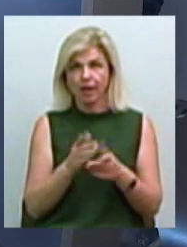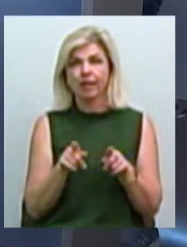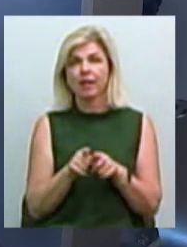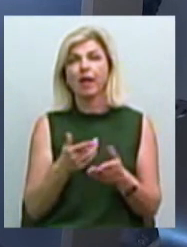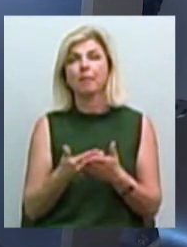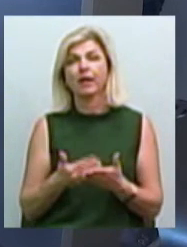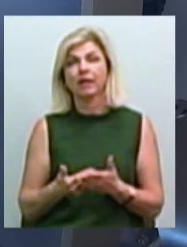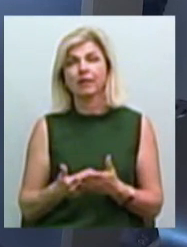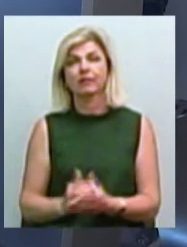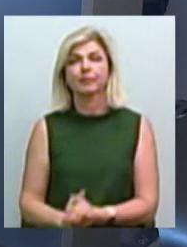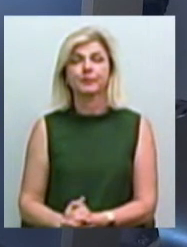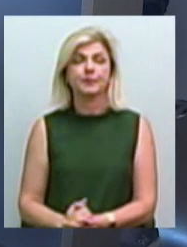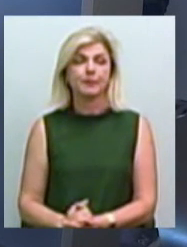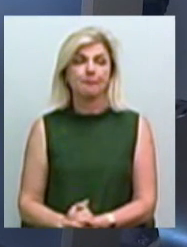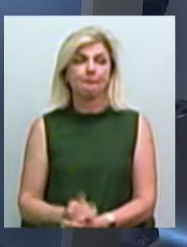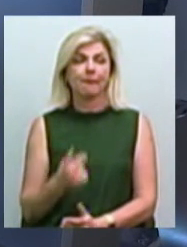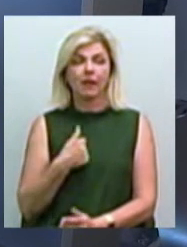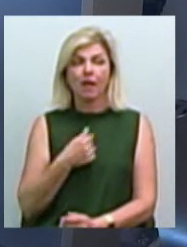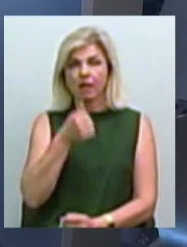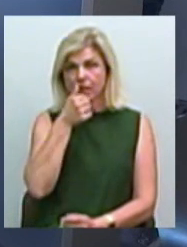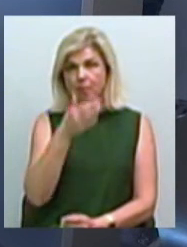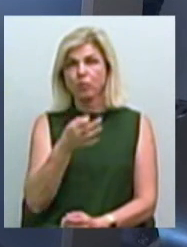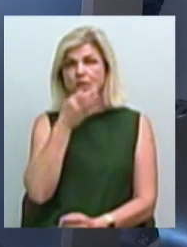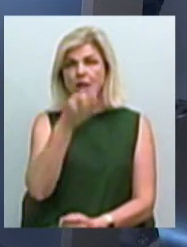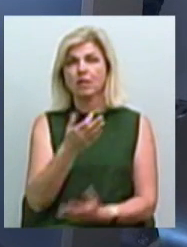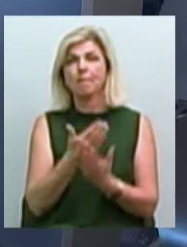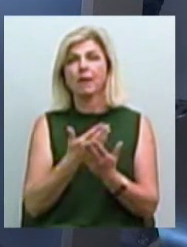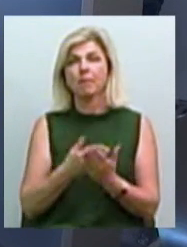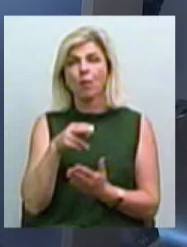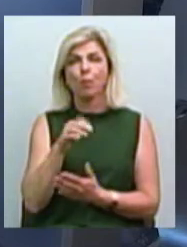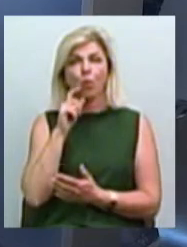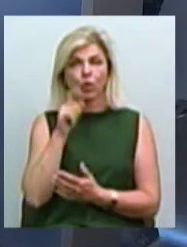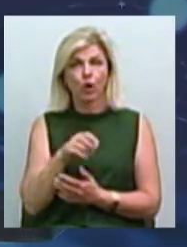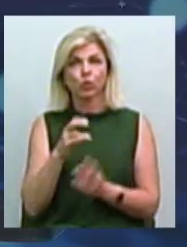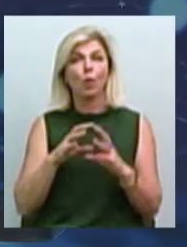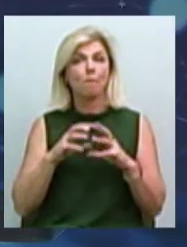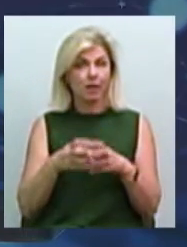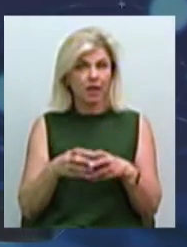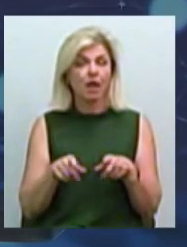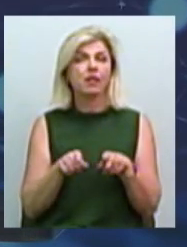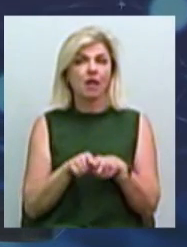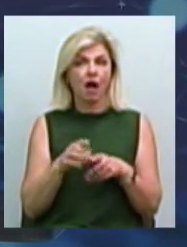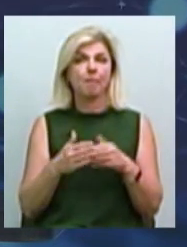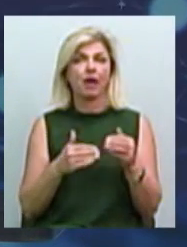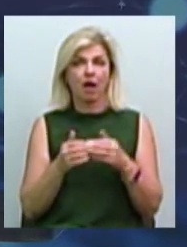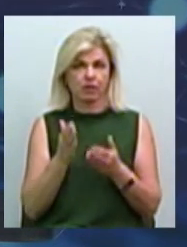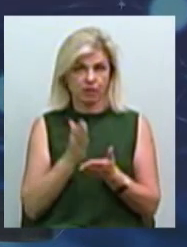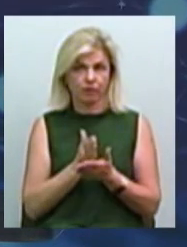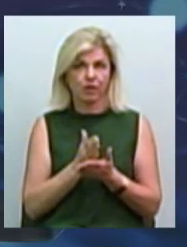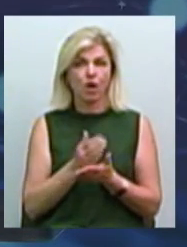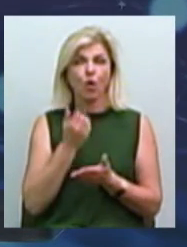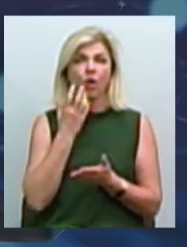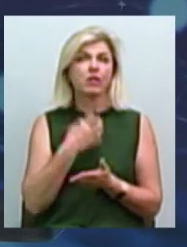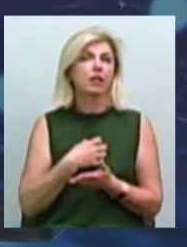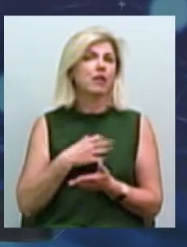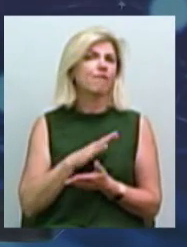не можу сказати по поводу прикладів в Україні, але в світі така практика існує. Когда, неважно, частная ли